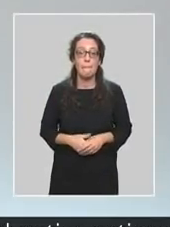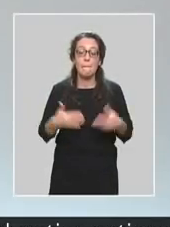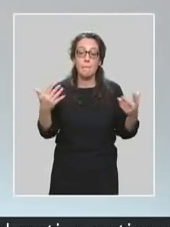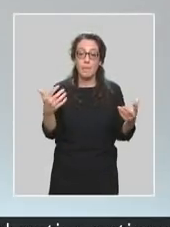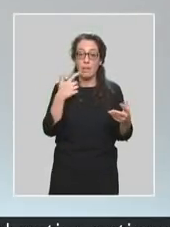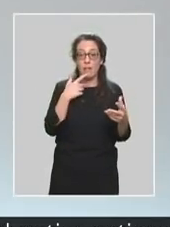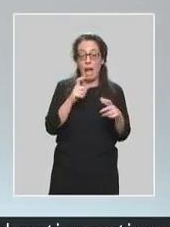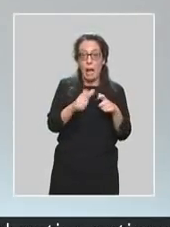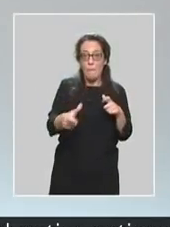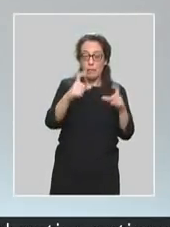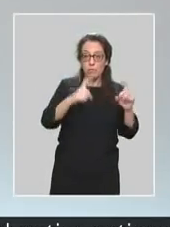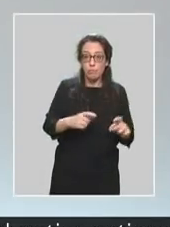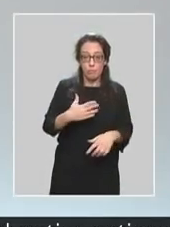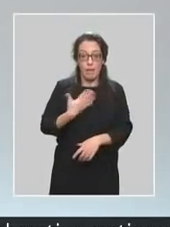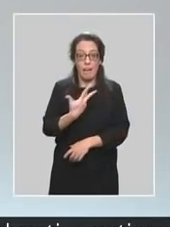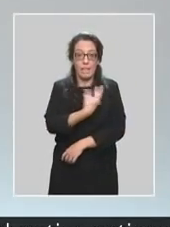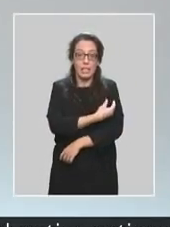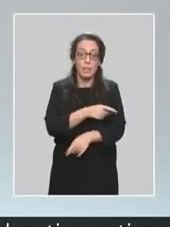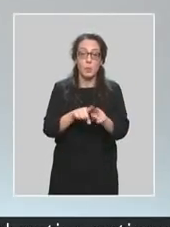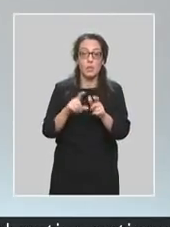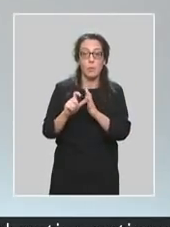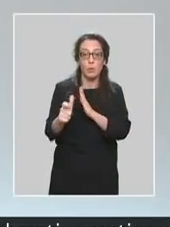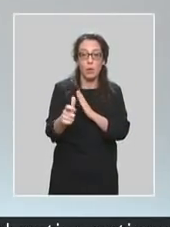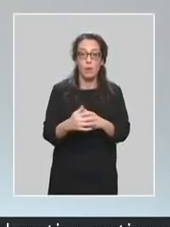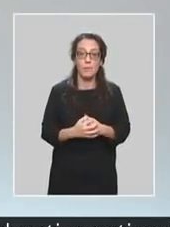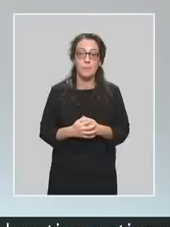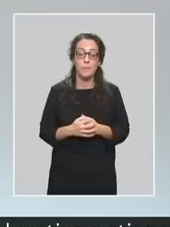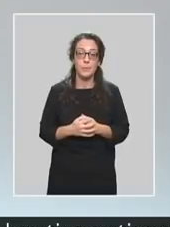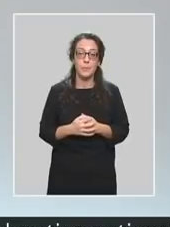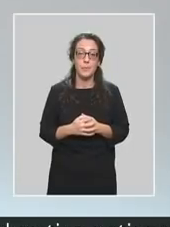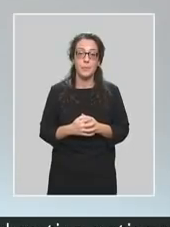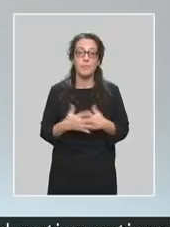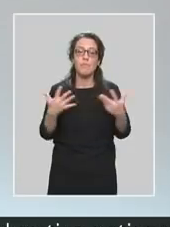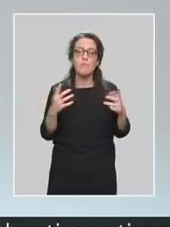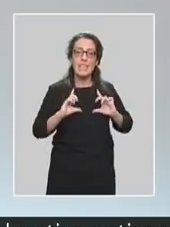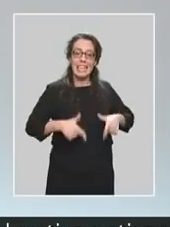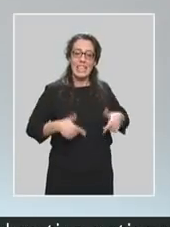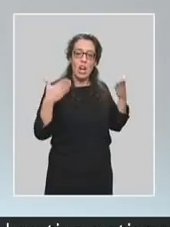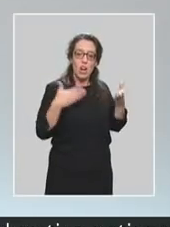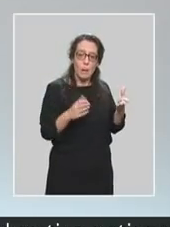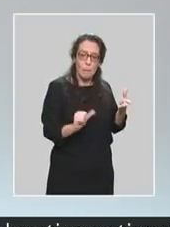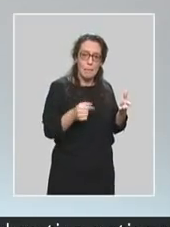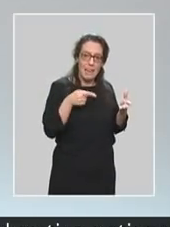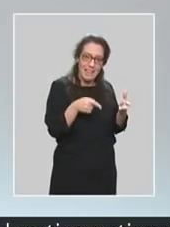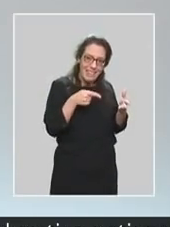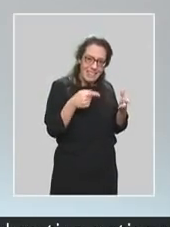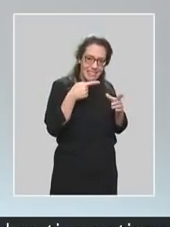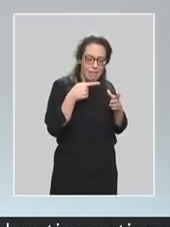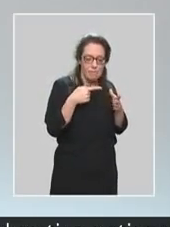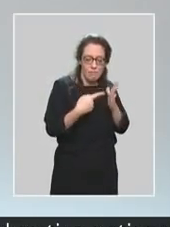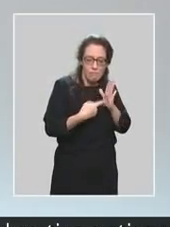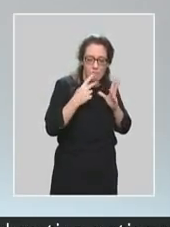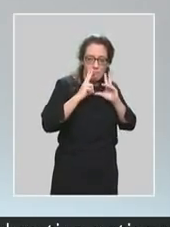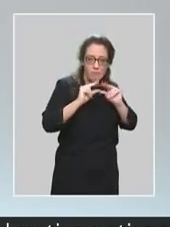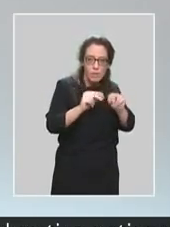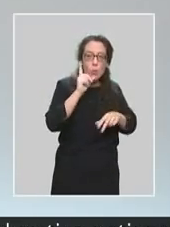grâce notamment à la vaccination et grâce aux protocoles mis en place. Et donc, c'est sur l'école primaire que je vais maintenant insister puisque